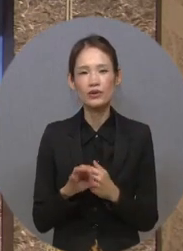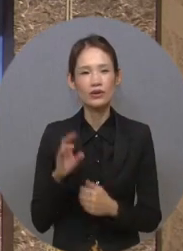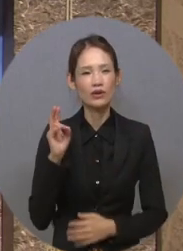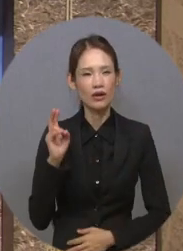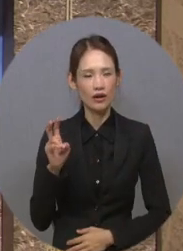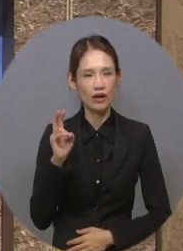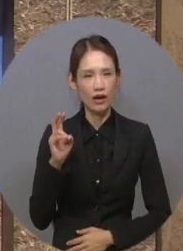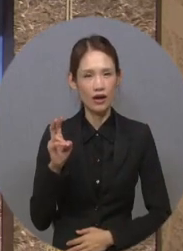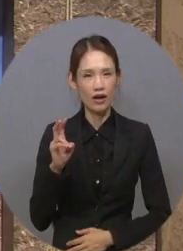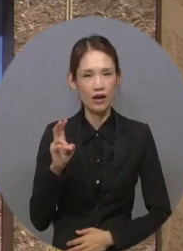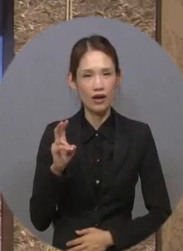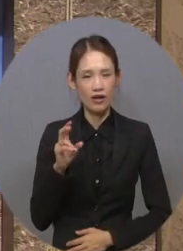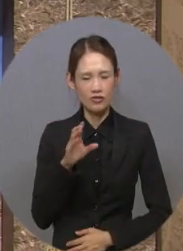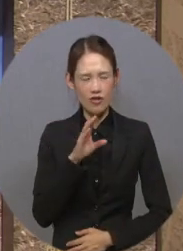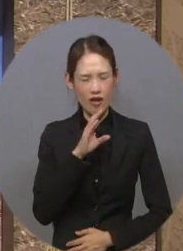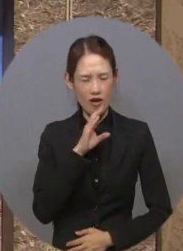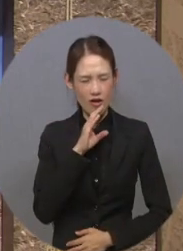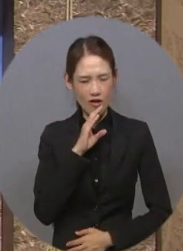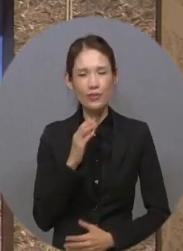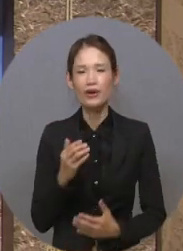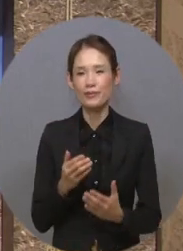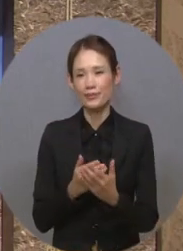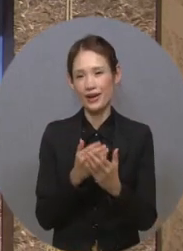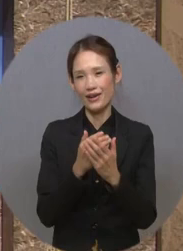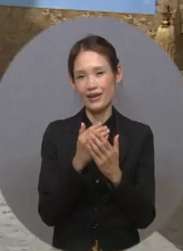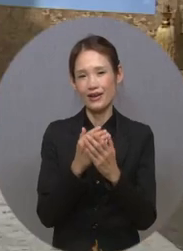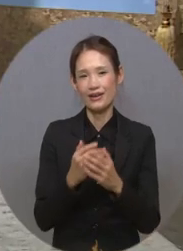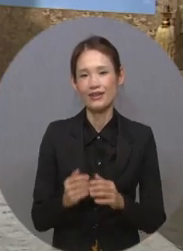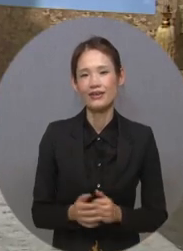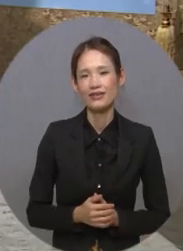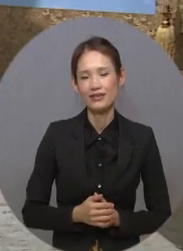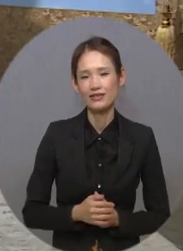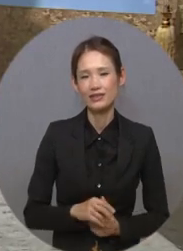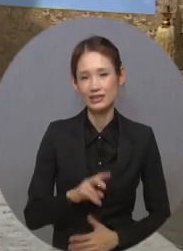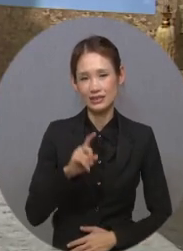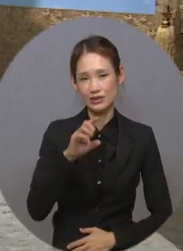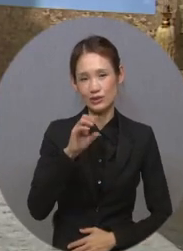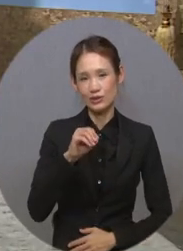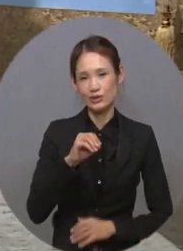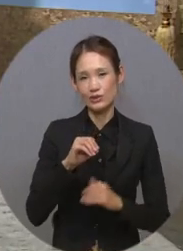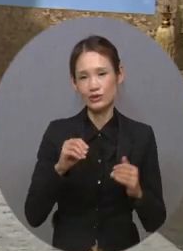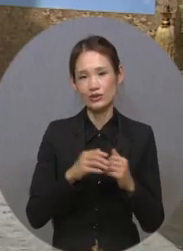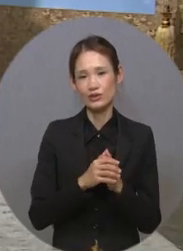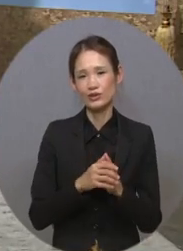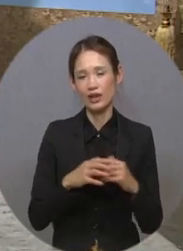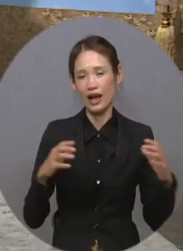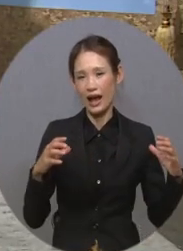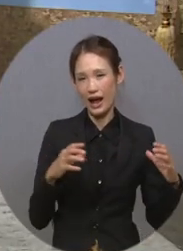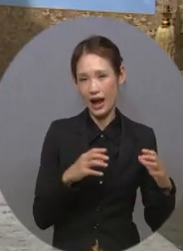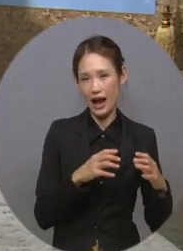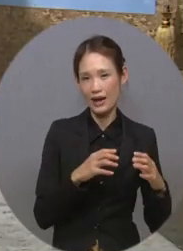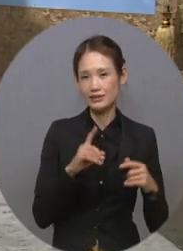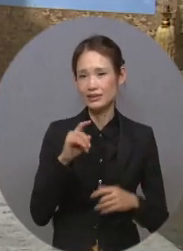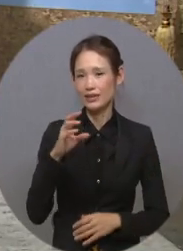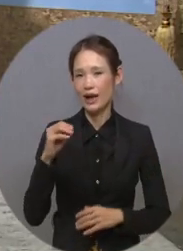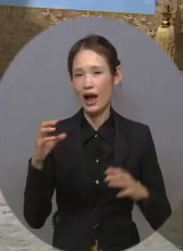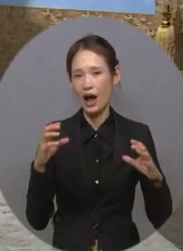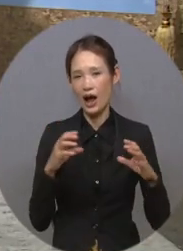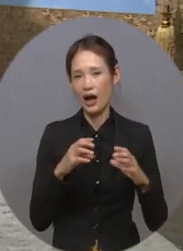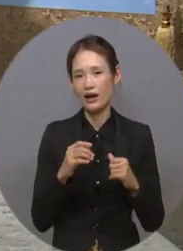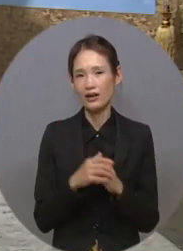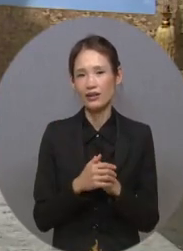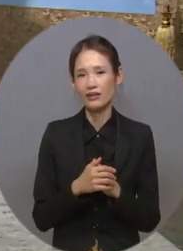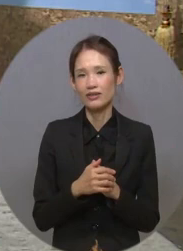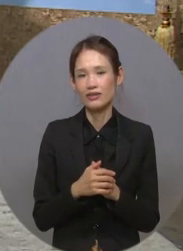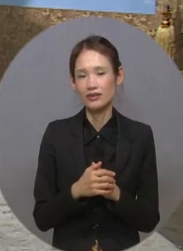정말 눈부시게 발전할 거예요. 그러니까요. 예. 와, 지금 25만 명 인구에다가 가까이 되죠. 이제. 17만